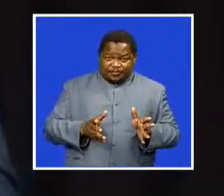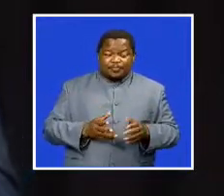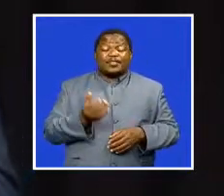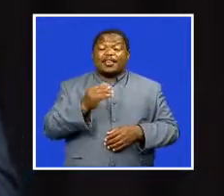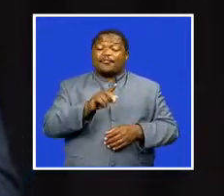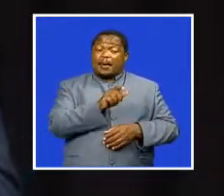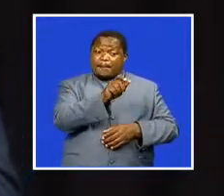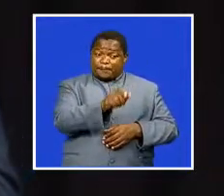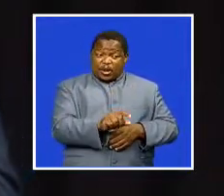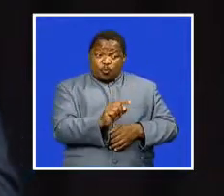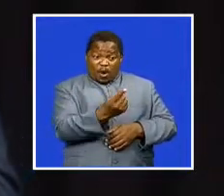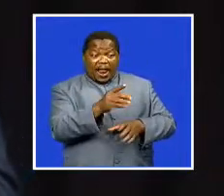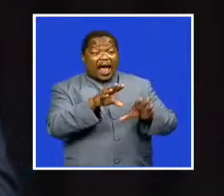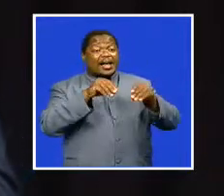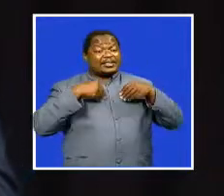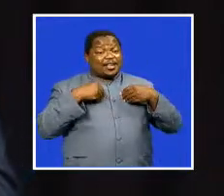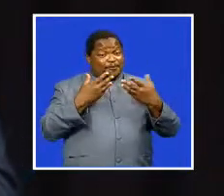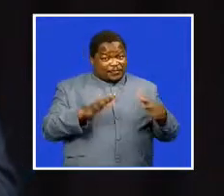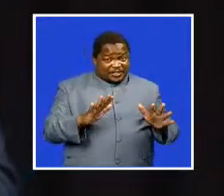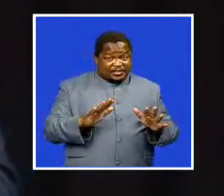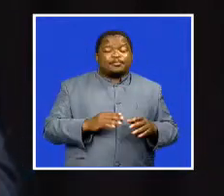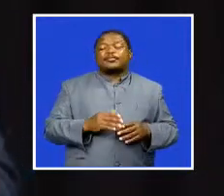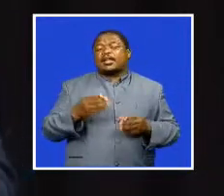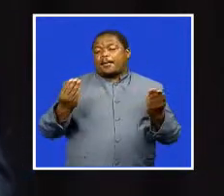bakwemukela lokho kungako ke sithi